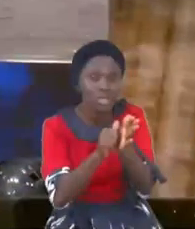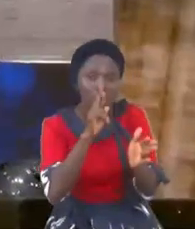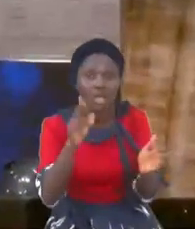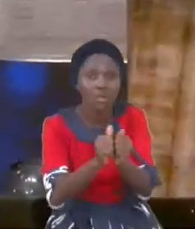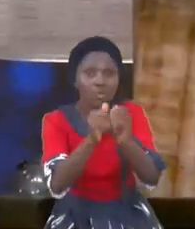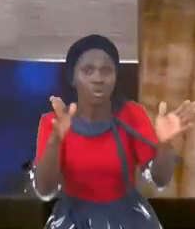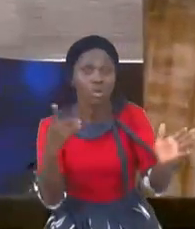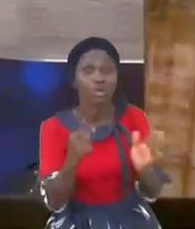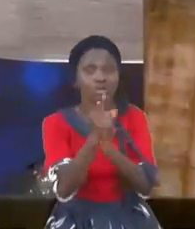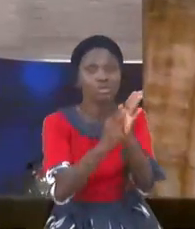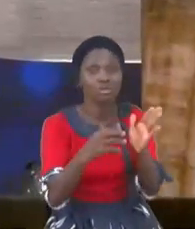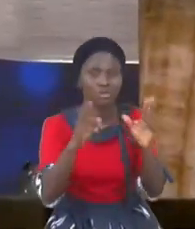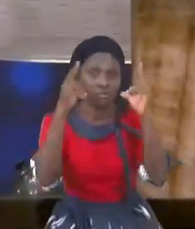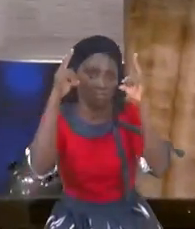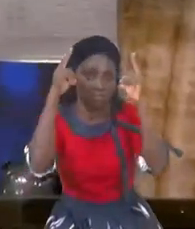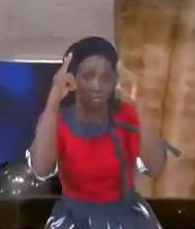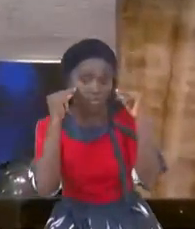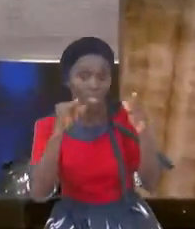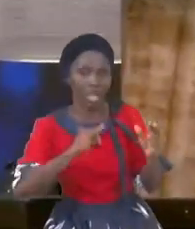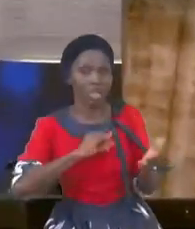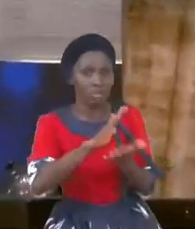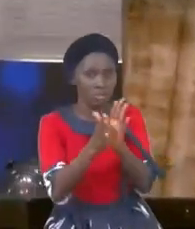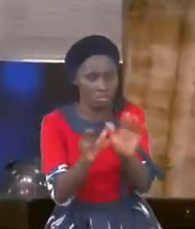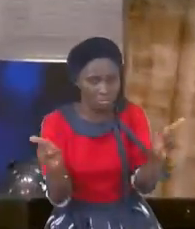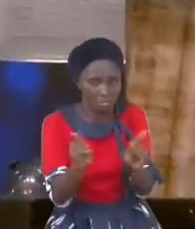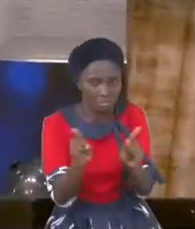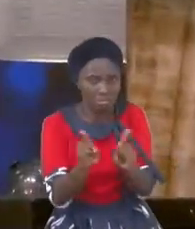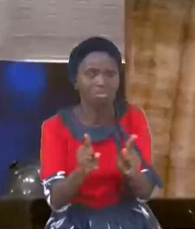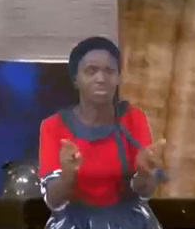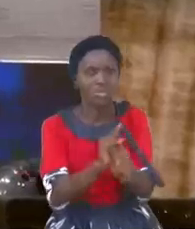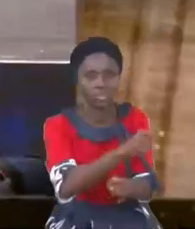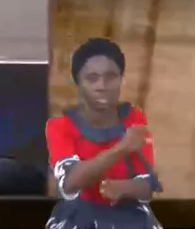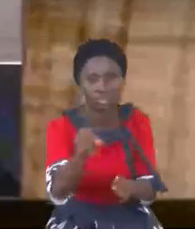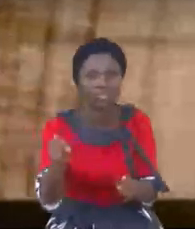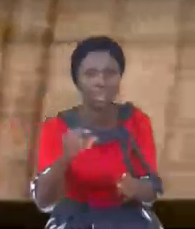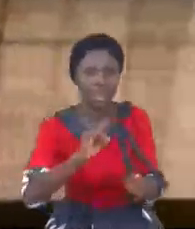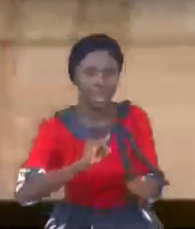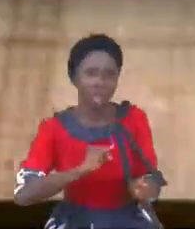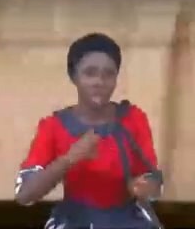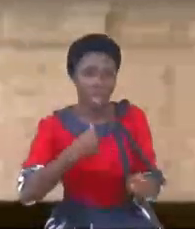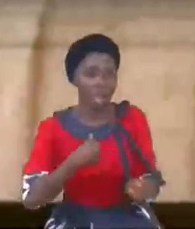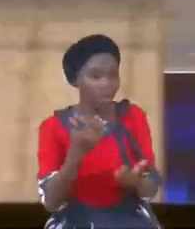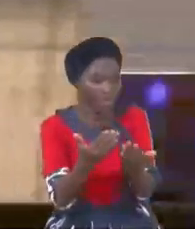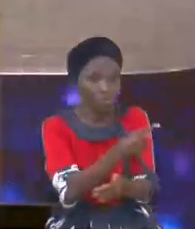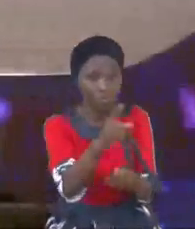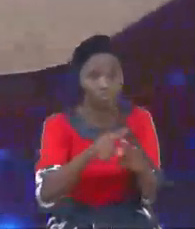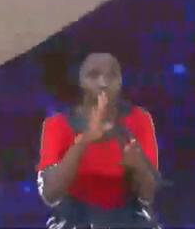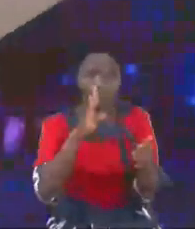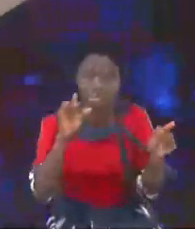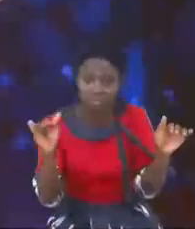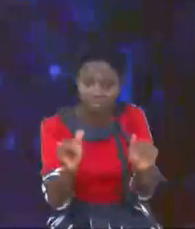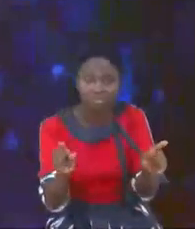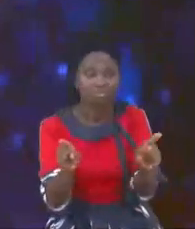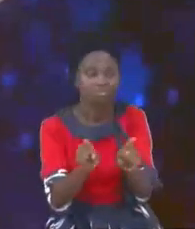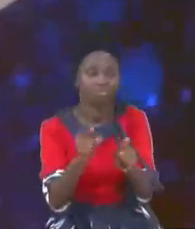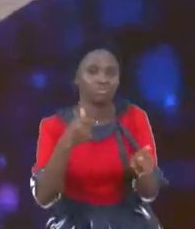venu vers vous. Alors, comme je suis venu à vous et je suis comme vous, vous devez être comme moi, avec ceux